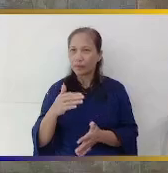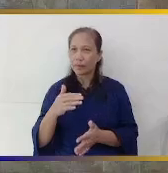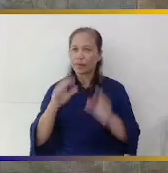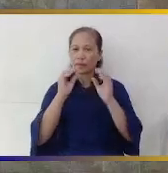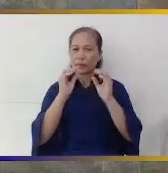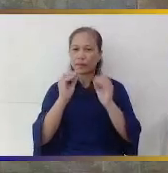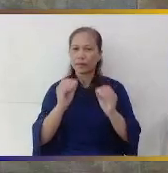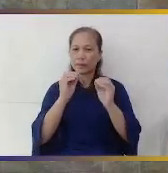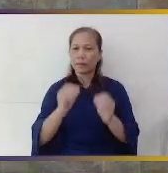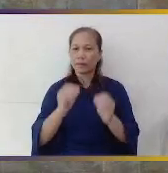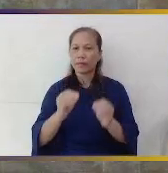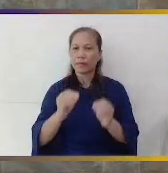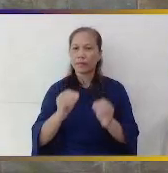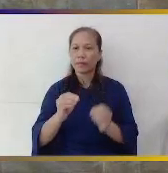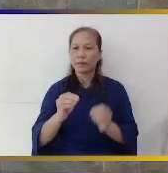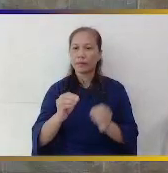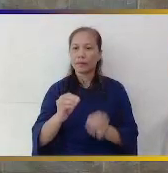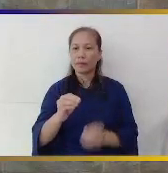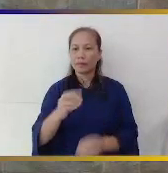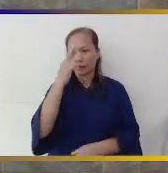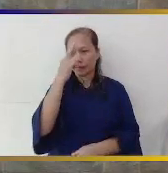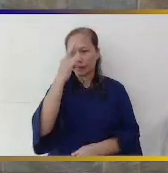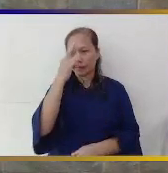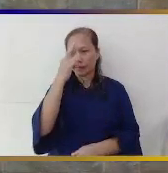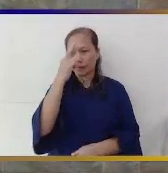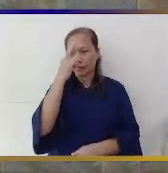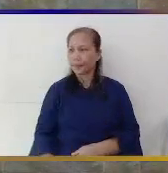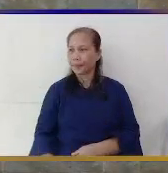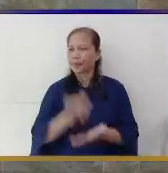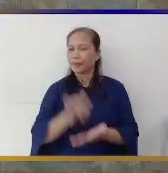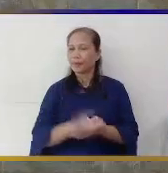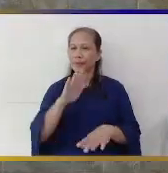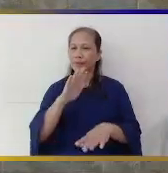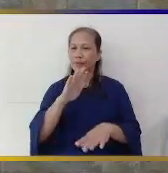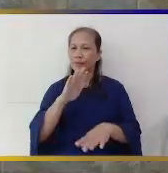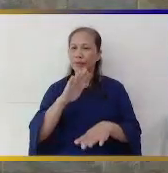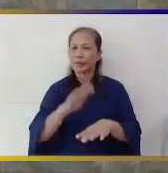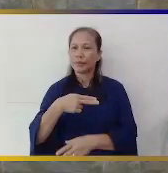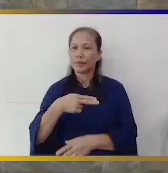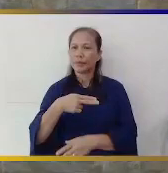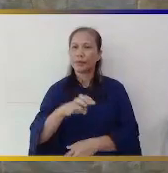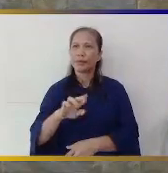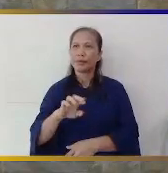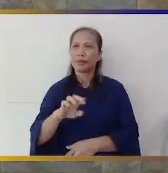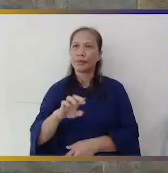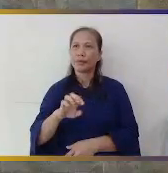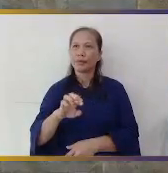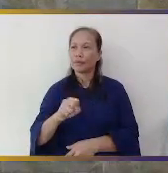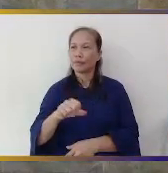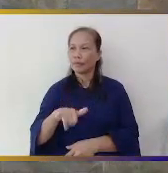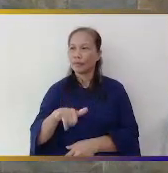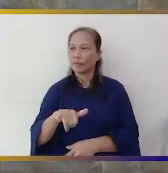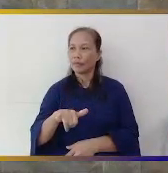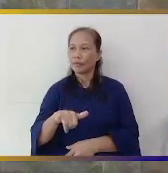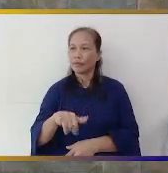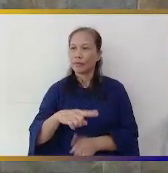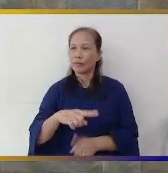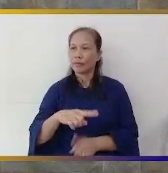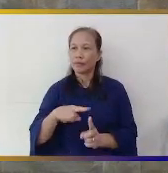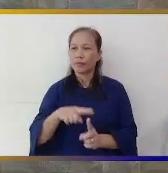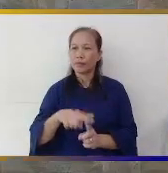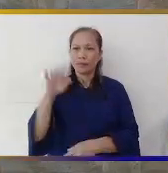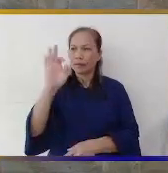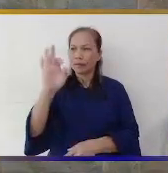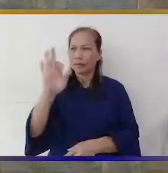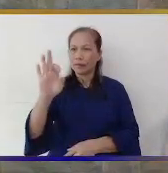Kaya nga po ginawa yangang heresy It's because when he preach about that Ay inatake po siya